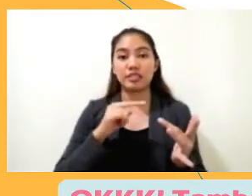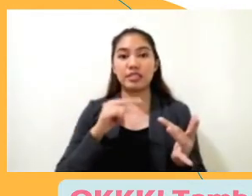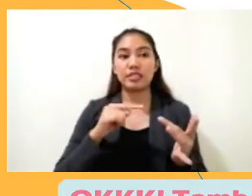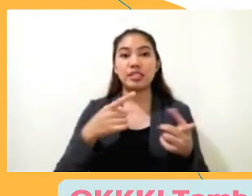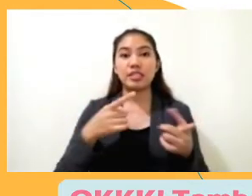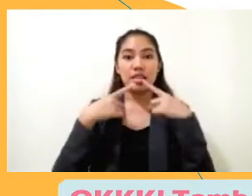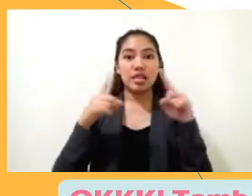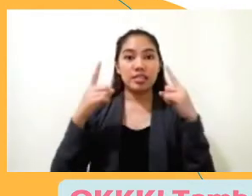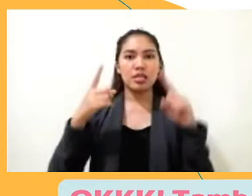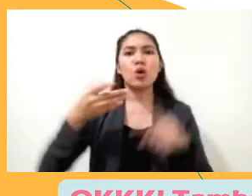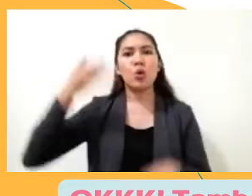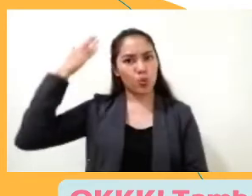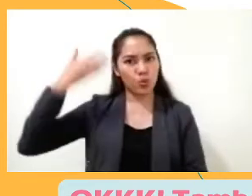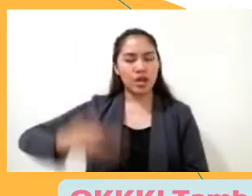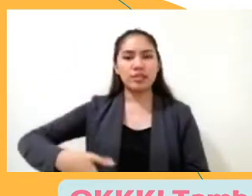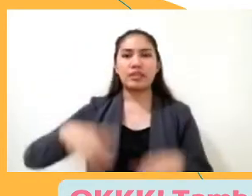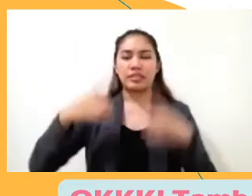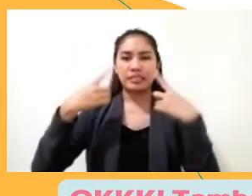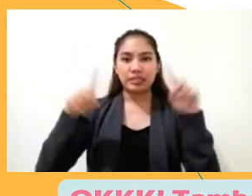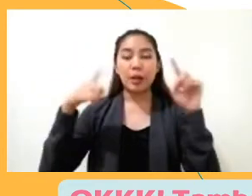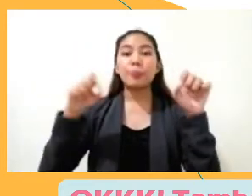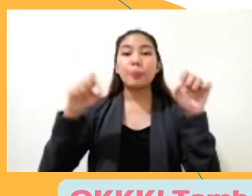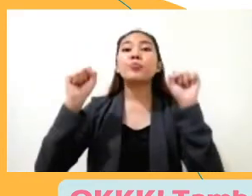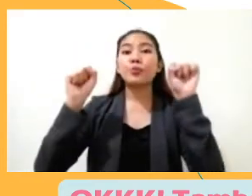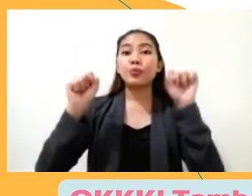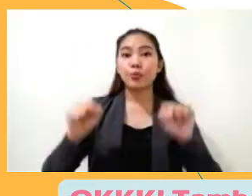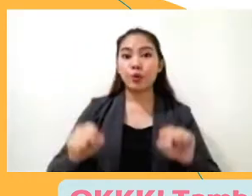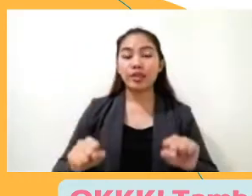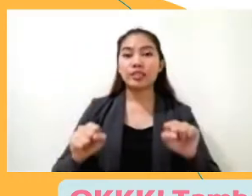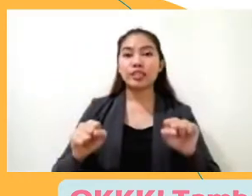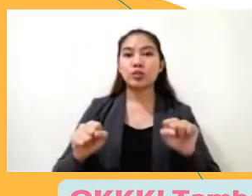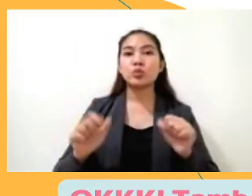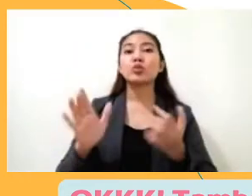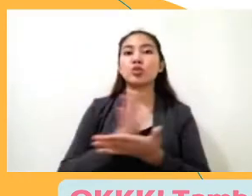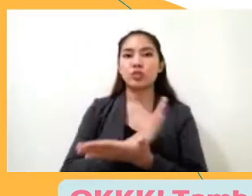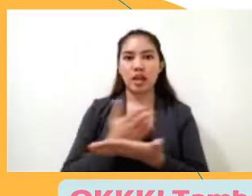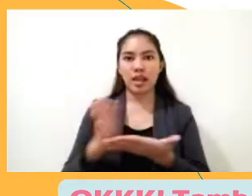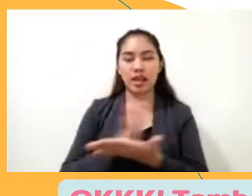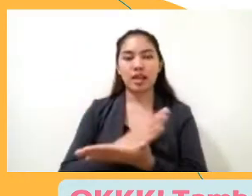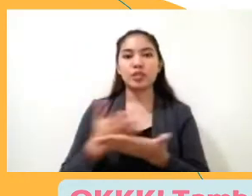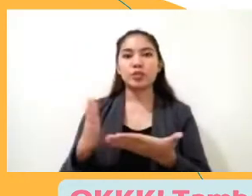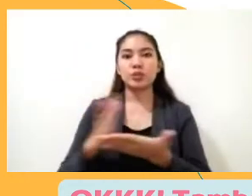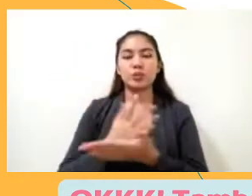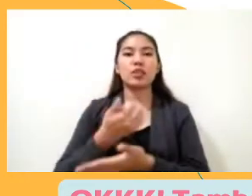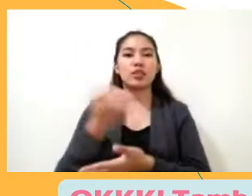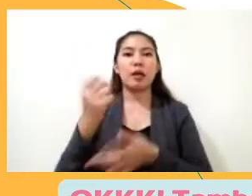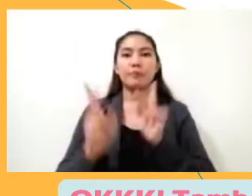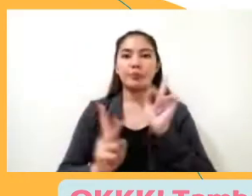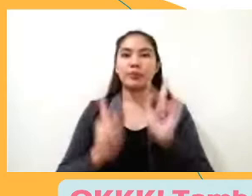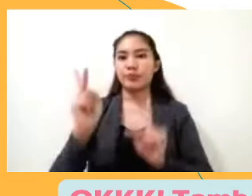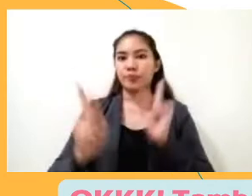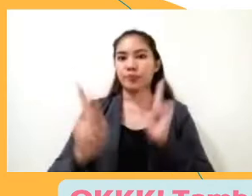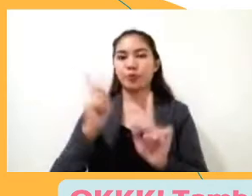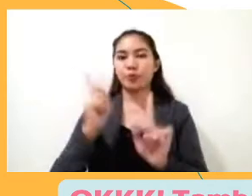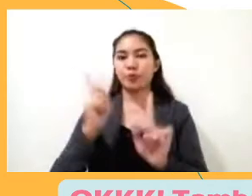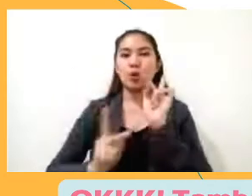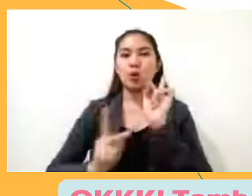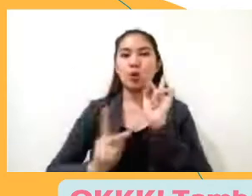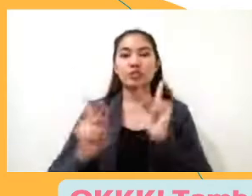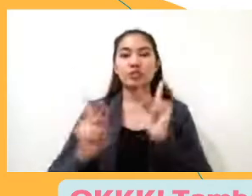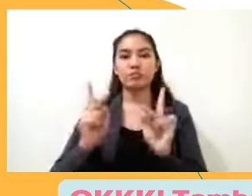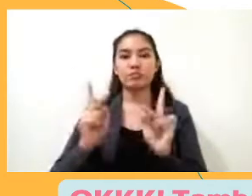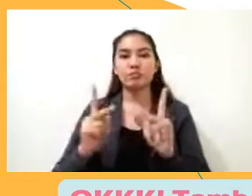kabuuan, pwede natin kasi yun i-transcend sa ibang tao or ma-share yung ating energy na yon.